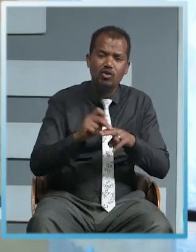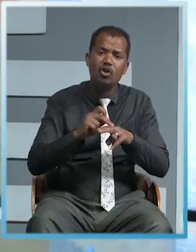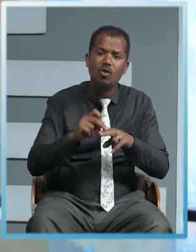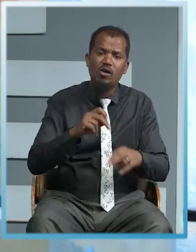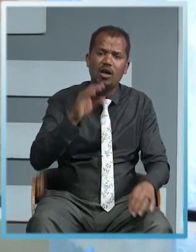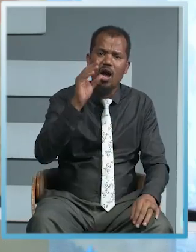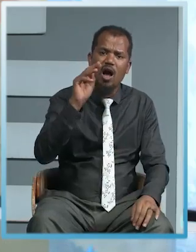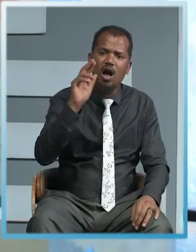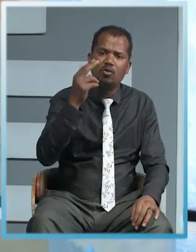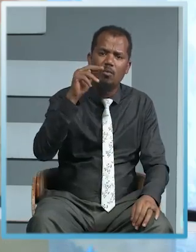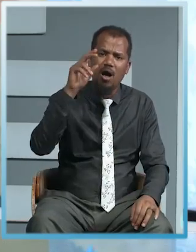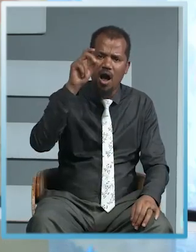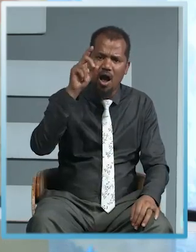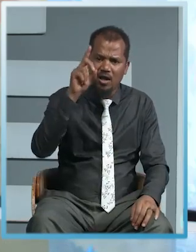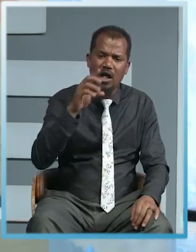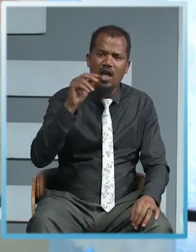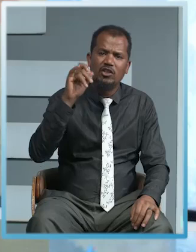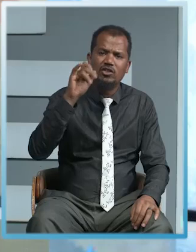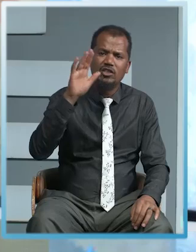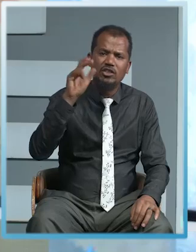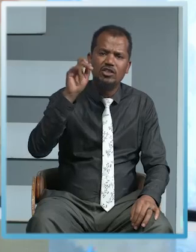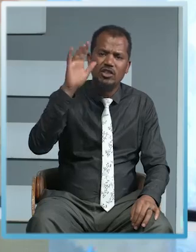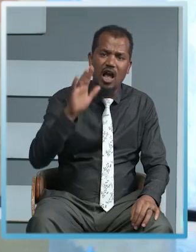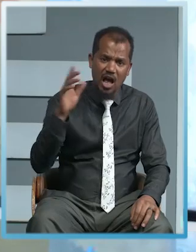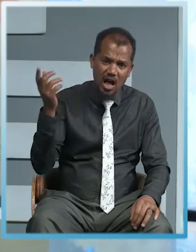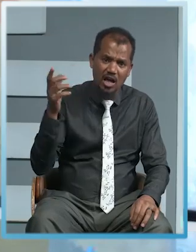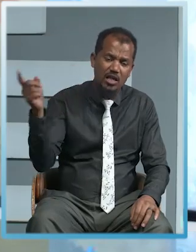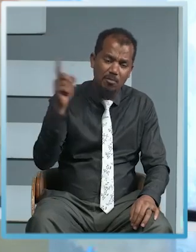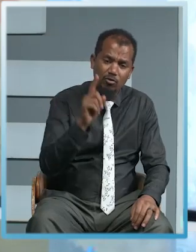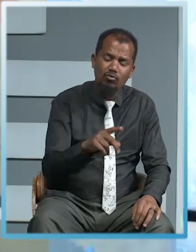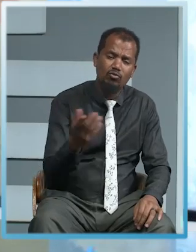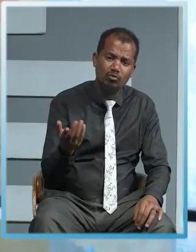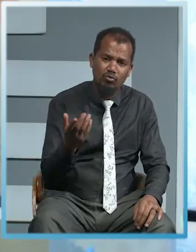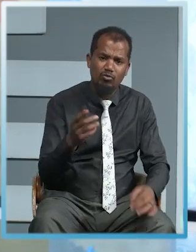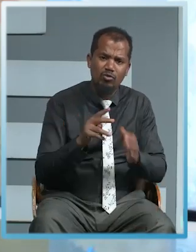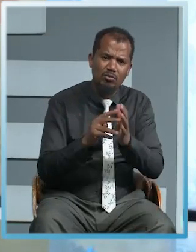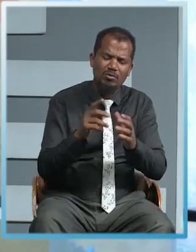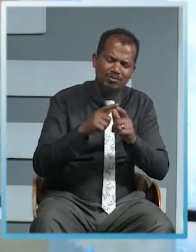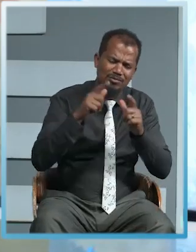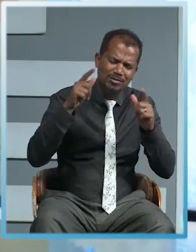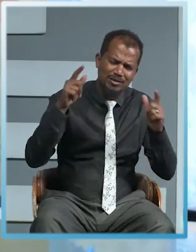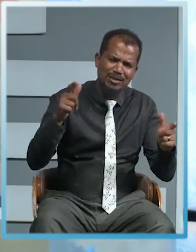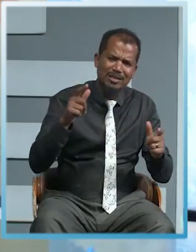ድሬዳዋ ላይ ከሐሮሚያ ከጅግጅጋ እና ከአድሬዳዋ ዩኒቨርሲቲ የተውጣጡ ለምሳሌ ማለት ነው። እና ትልቅ ስኬል የሆነ አገር